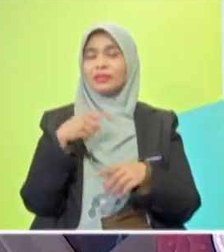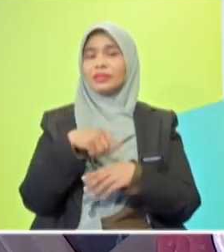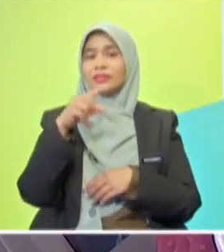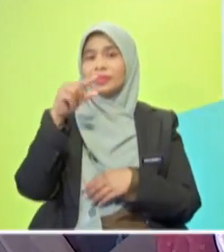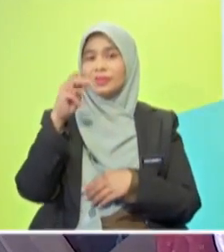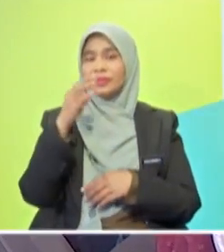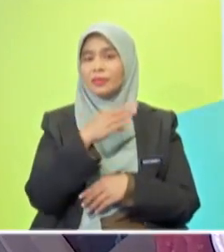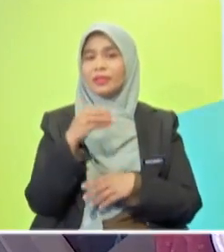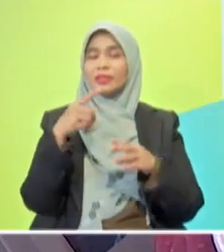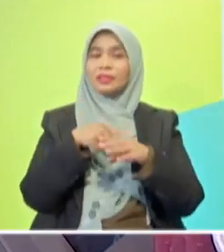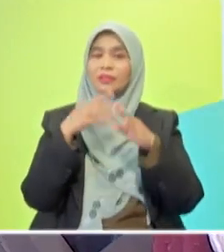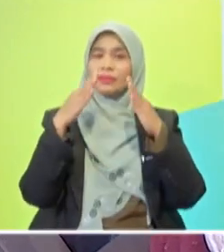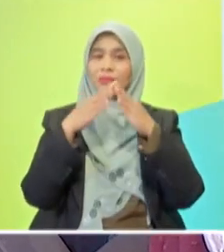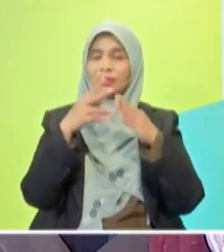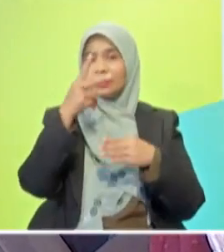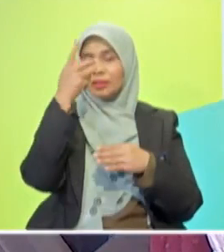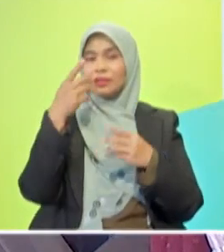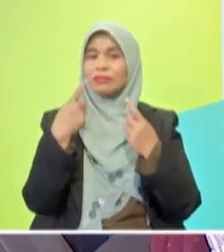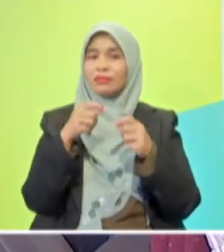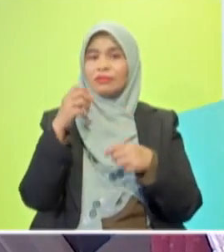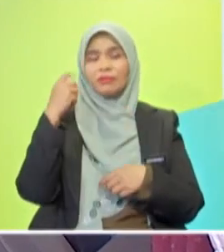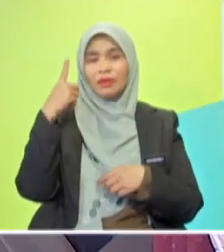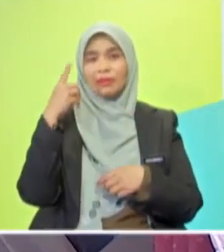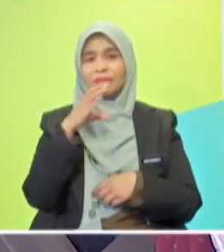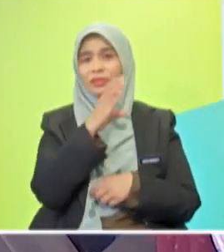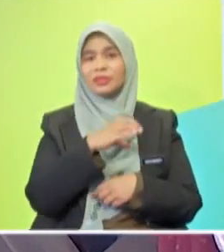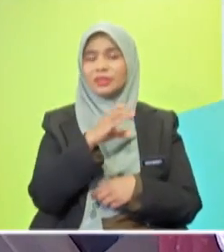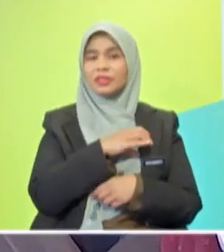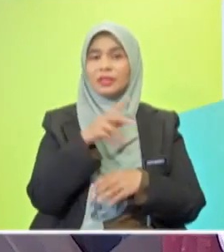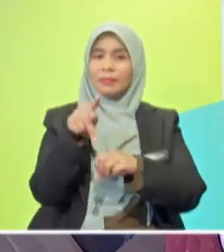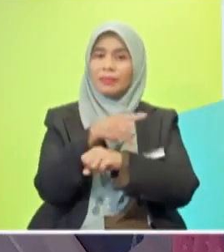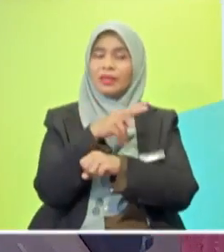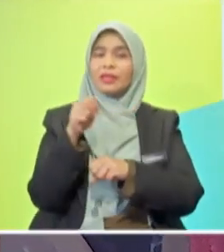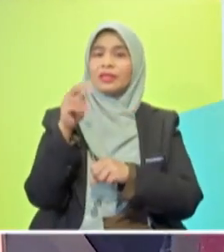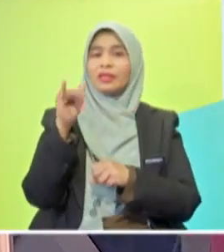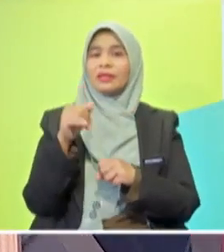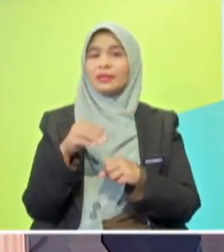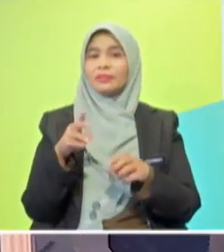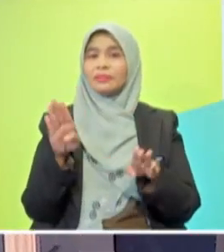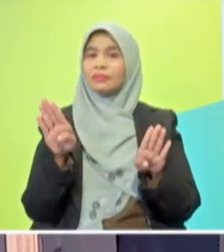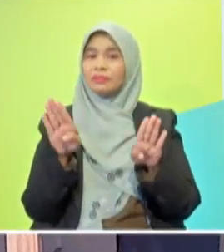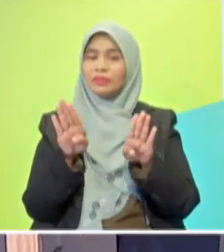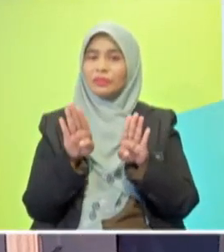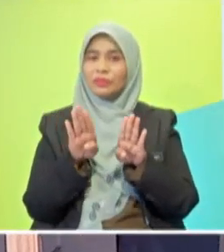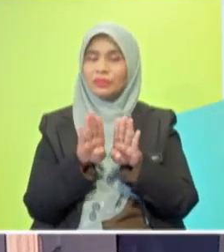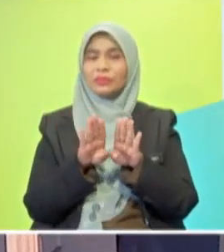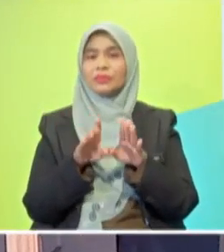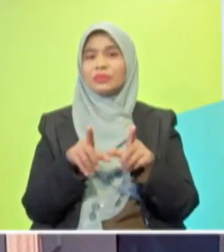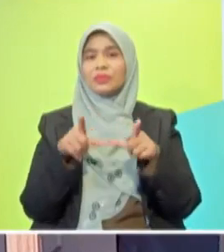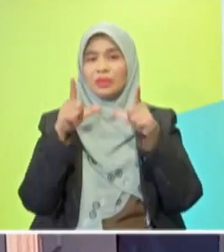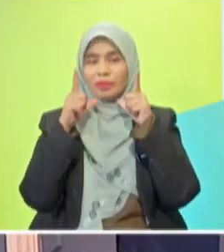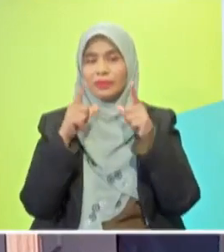rumah kerana telah memahami ciri-ciri pakaian yang dituntut oleh